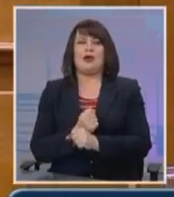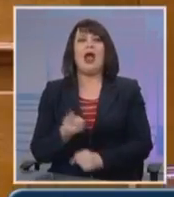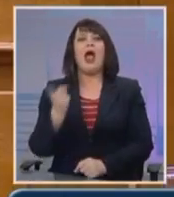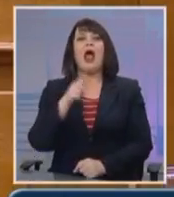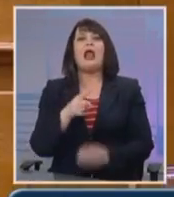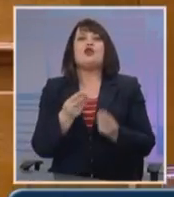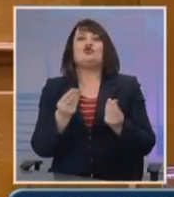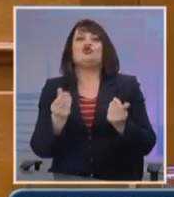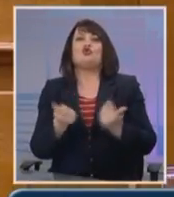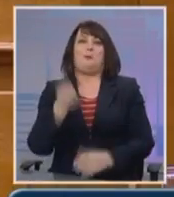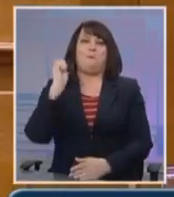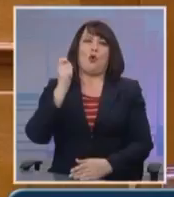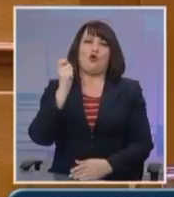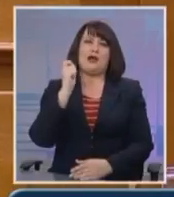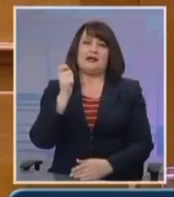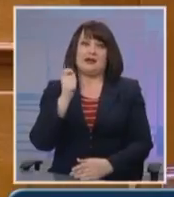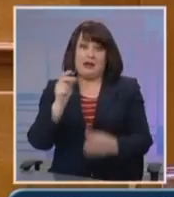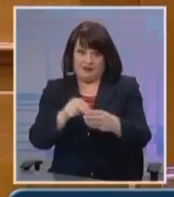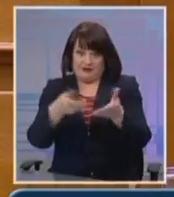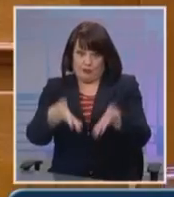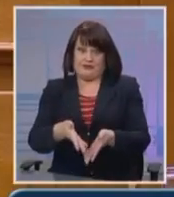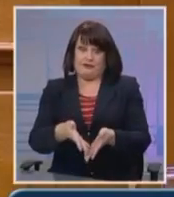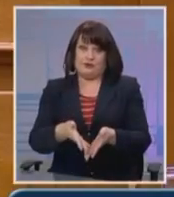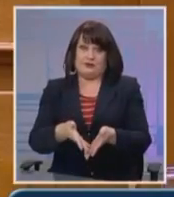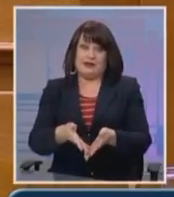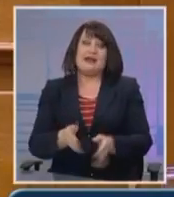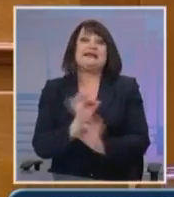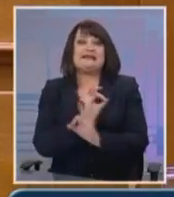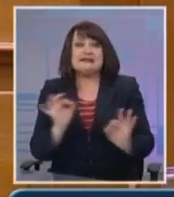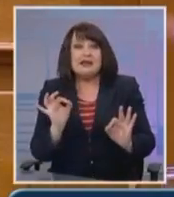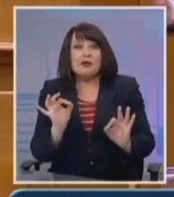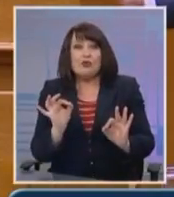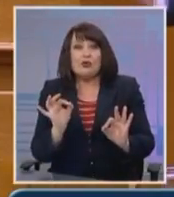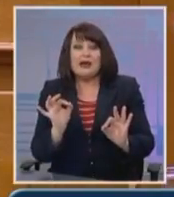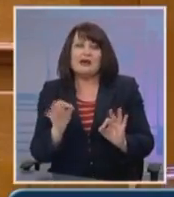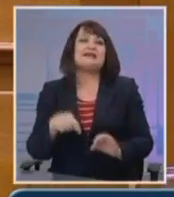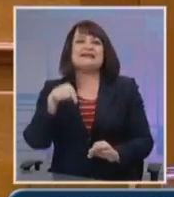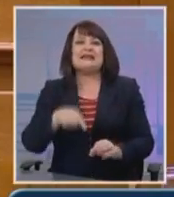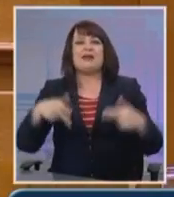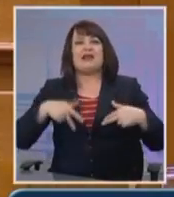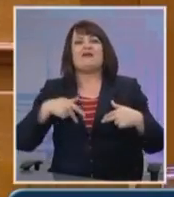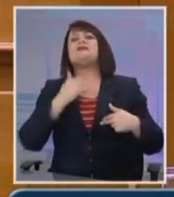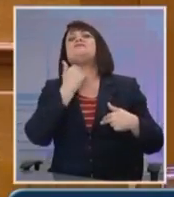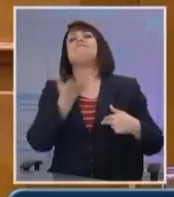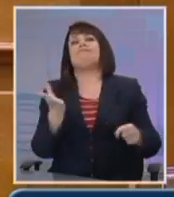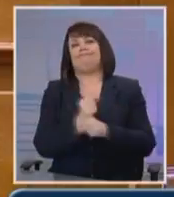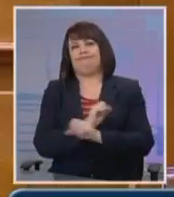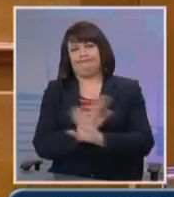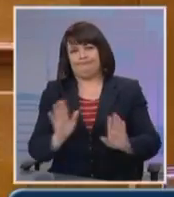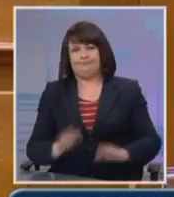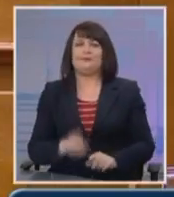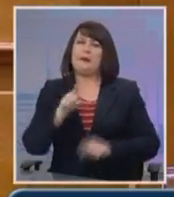μείγμα πολιτικής από αυτό που ψηφίζουμε σήμερα. Και σίγουρα δεν είναι εφικτός με τη σημερινή κυβέρνηση.